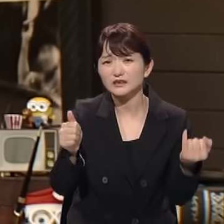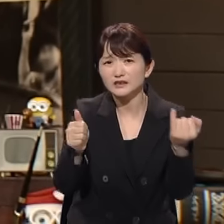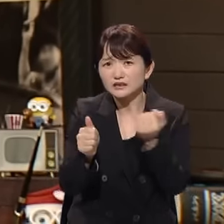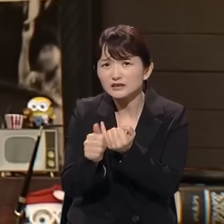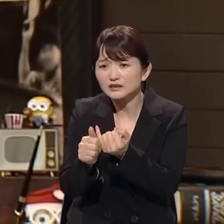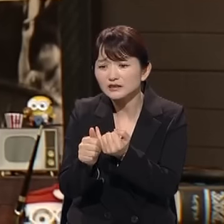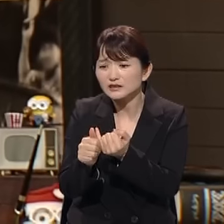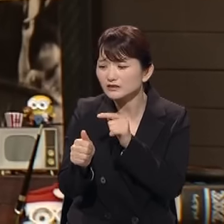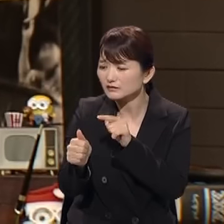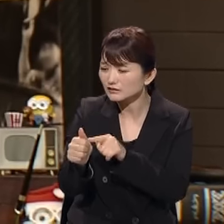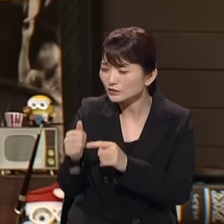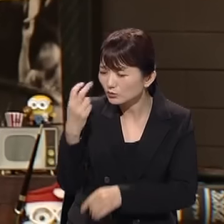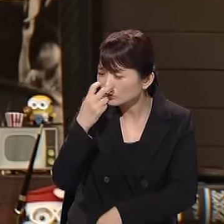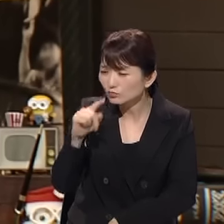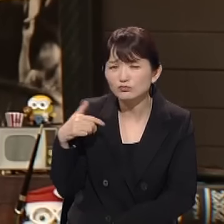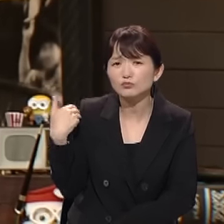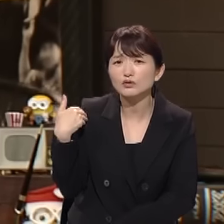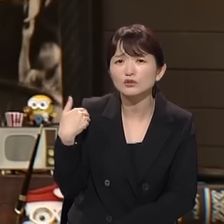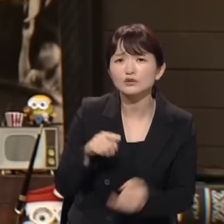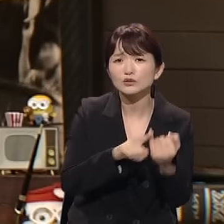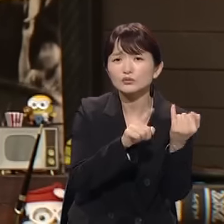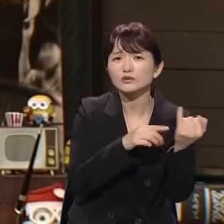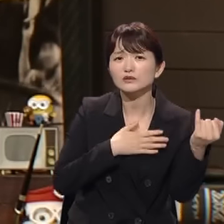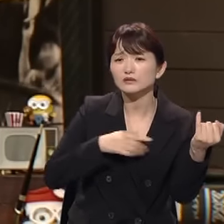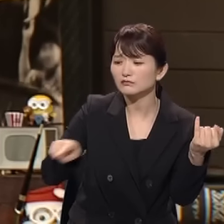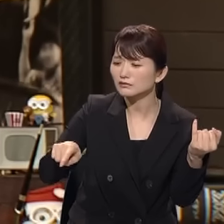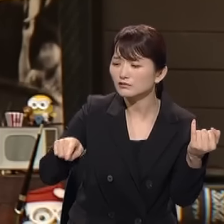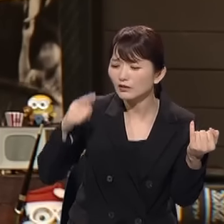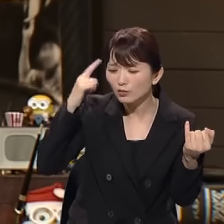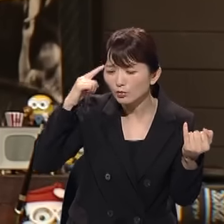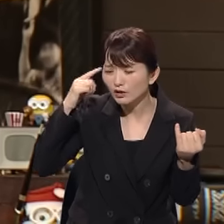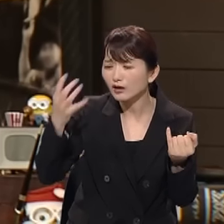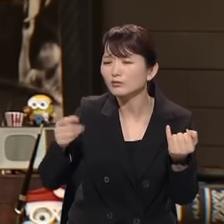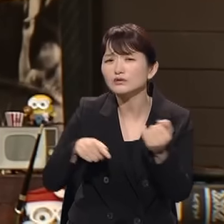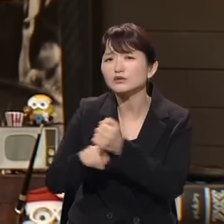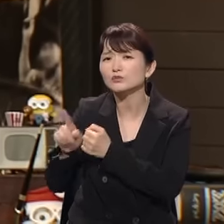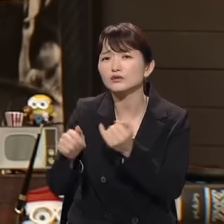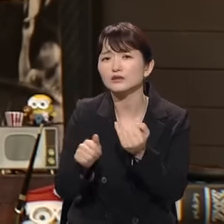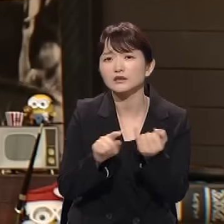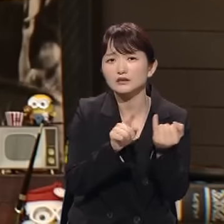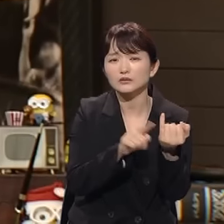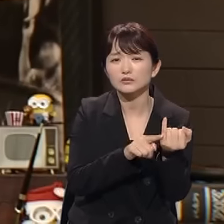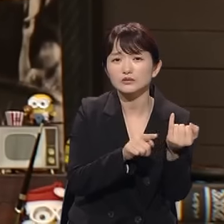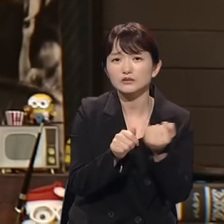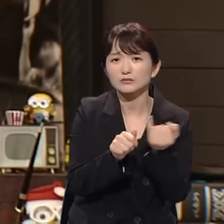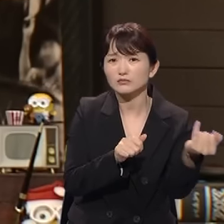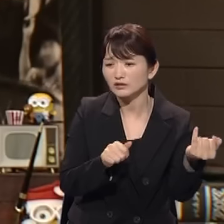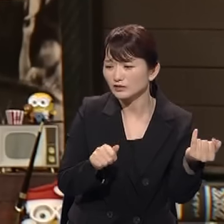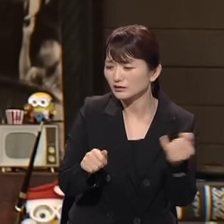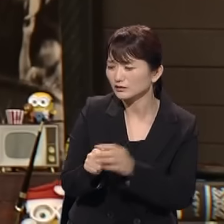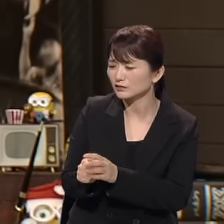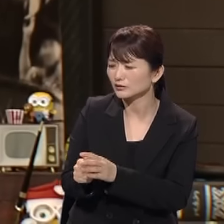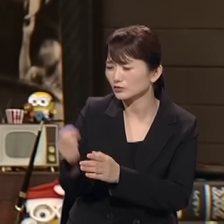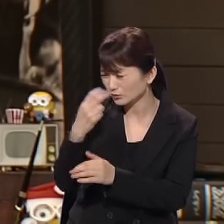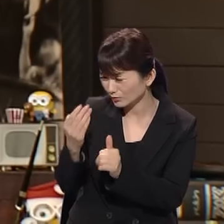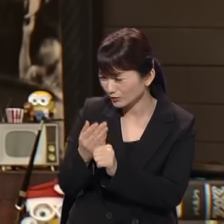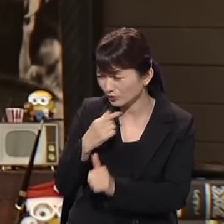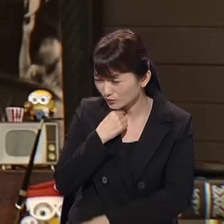건지 내가 모르겠어. 아니 임신한 건 난데 왜 네가 계속 아파? 임신한 마누라한테 간병 받고 싶니? 맘 편해?